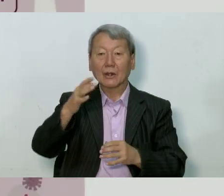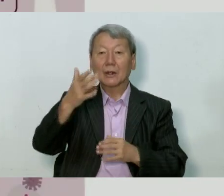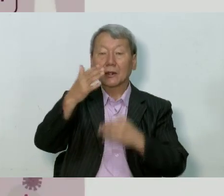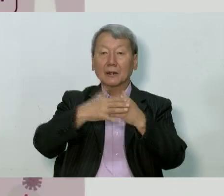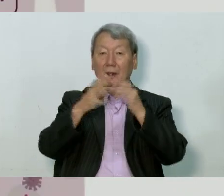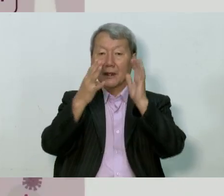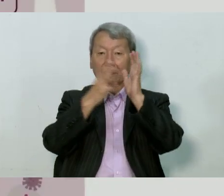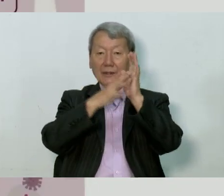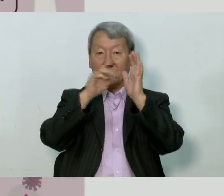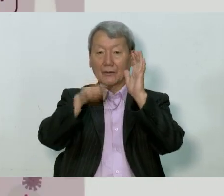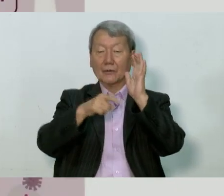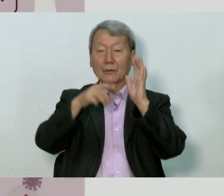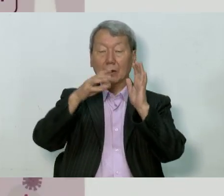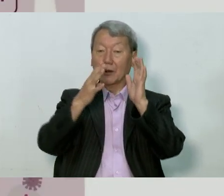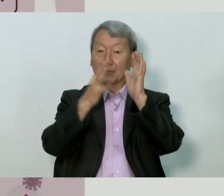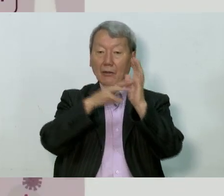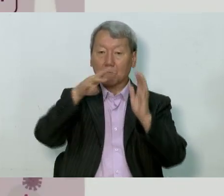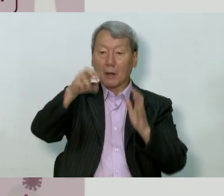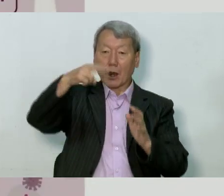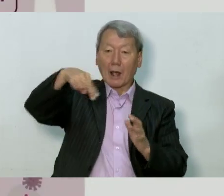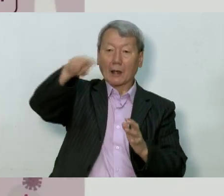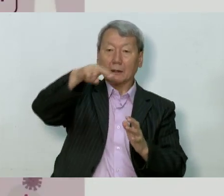сумме